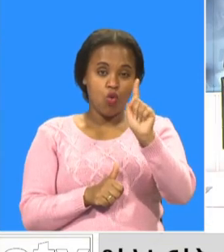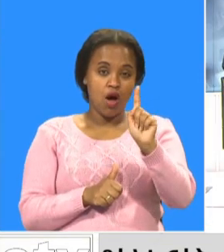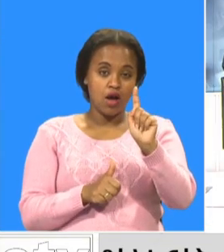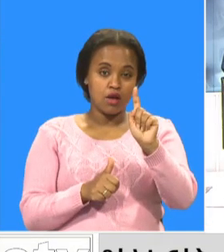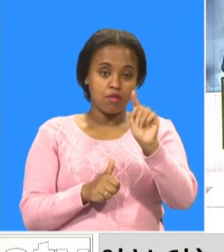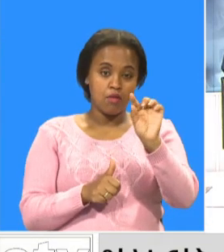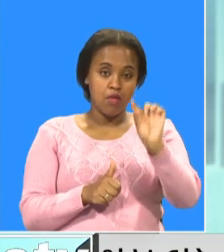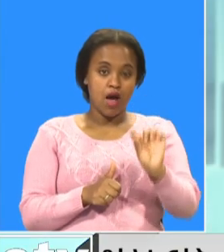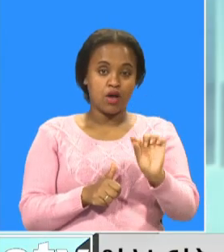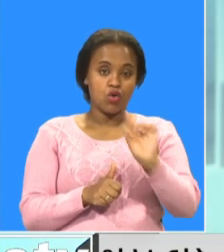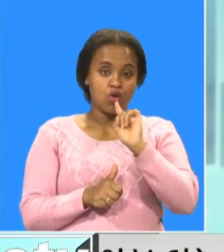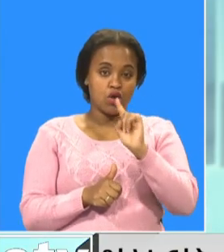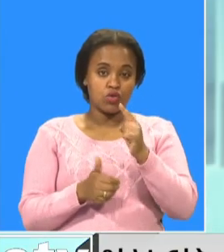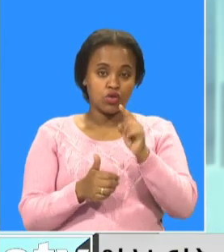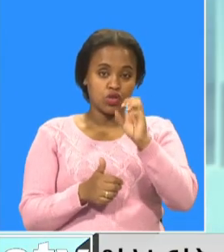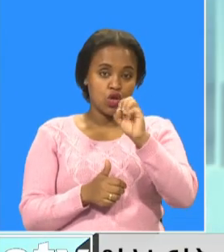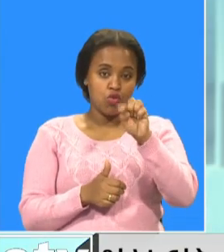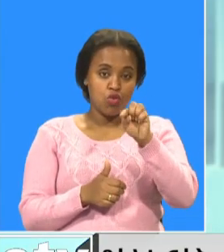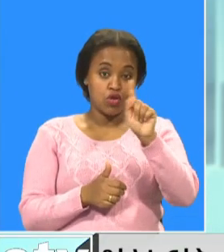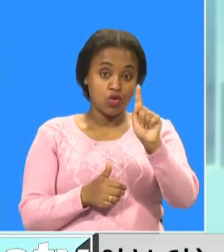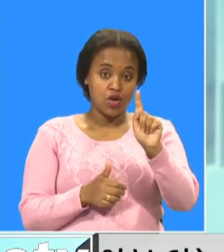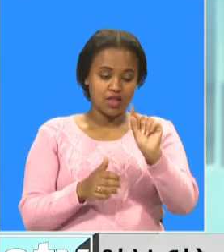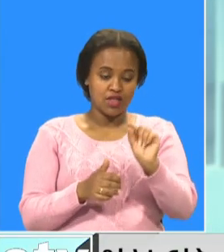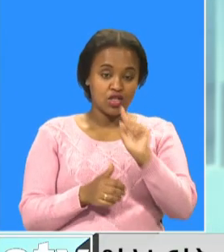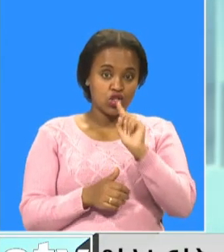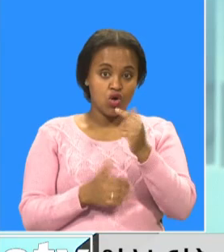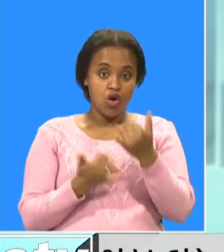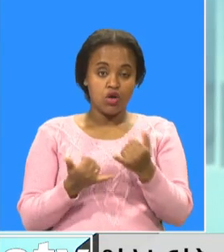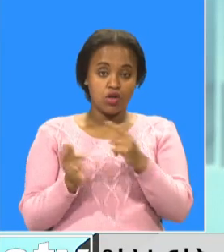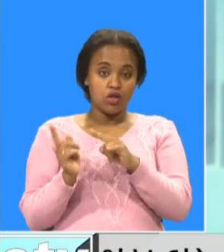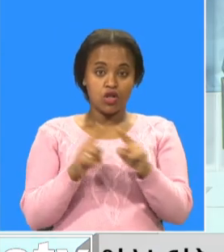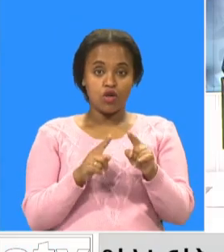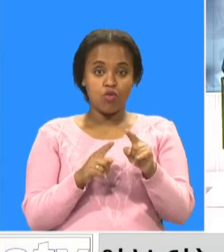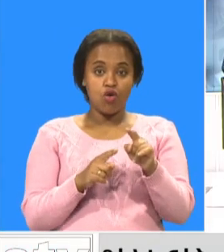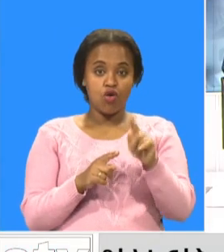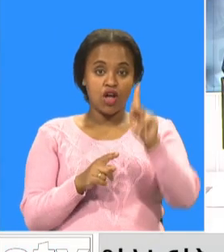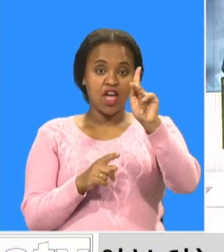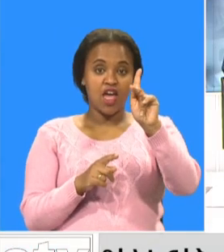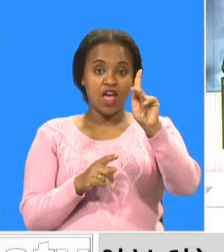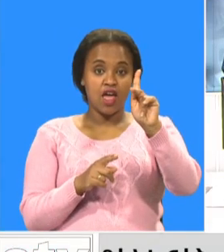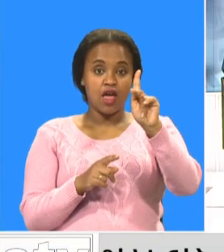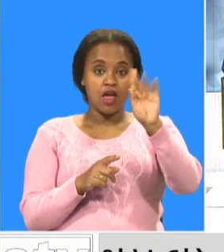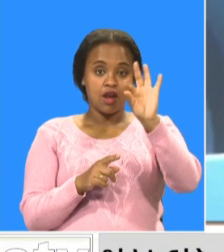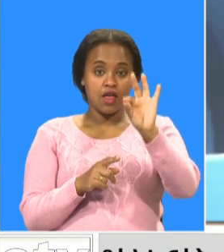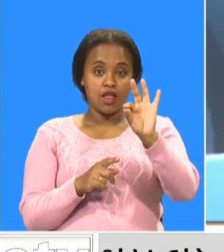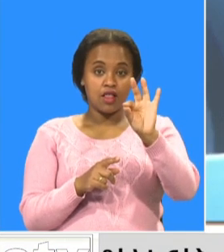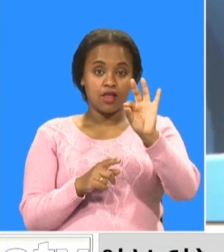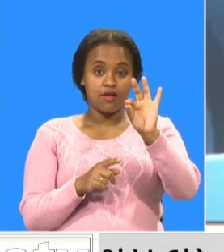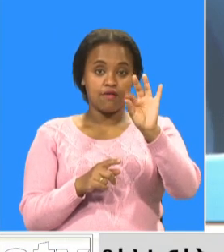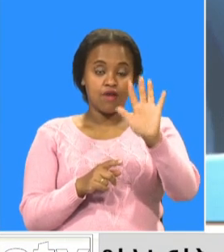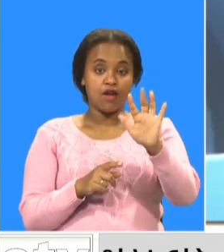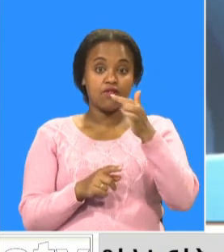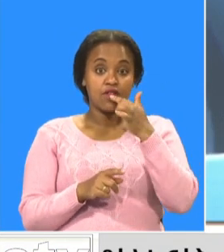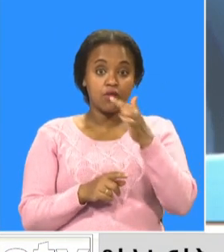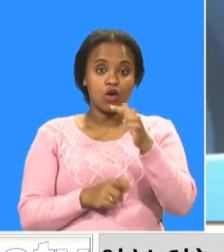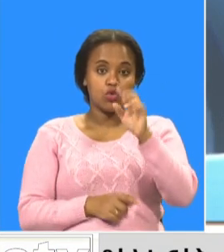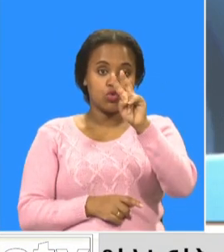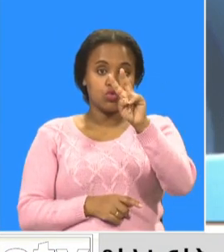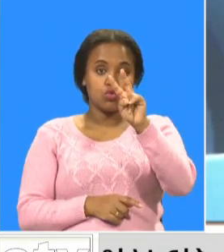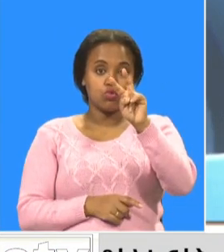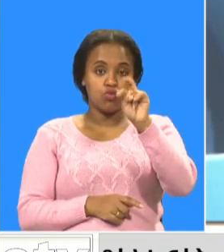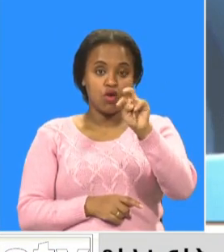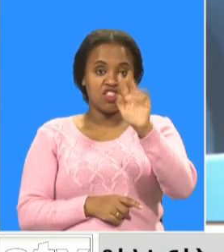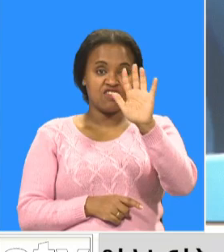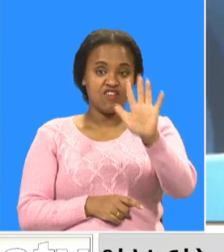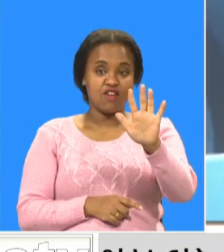ማለት በጣም ትንሽ ነው። እነዚህ ደግሞ ከN95 ተብሎ አሁን ሀገር ውስጥ ያሉት አት 2.5